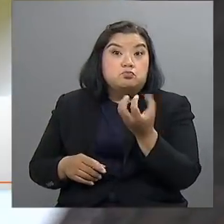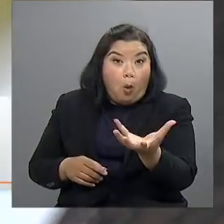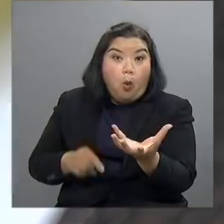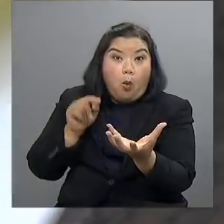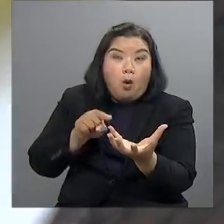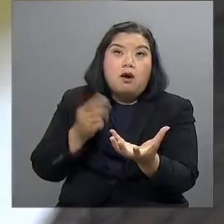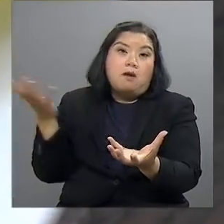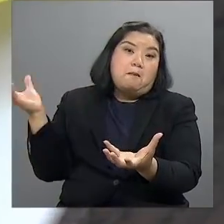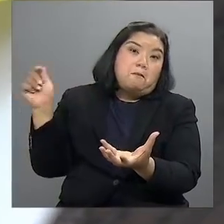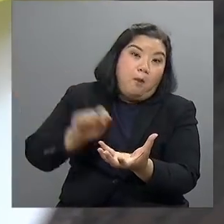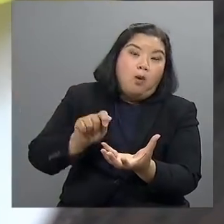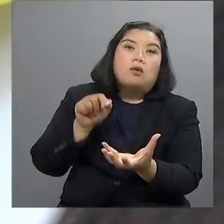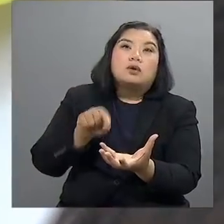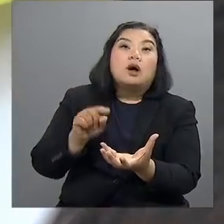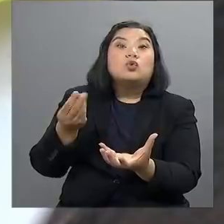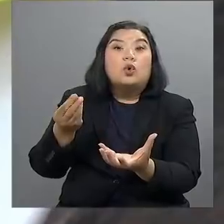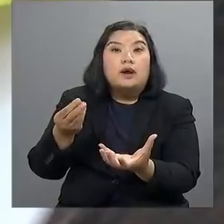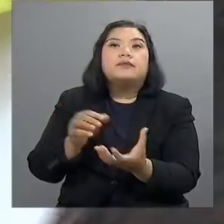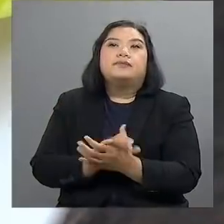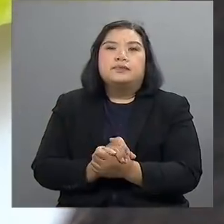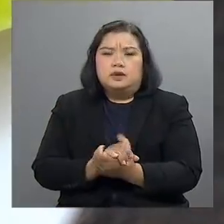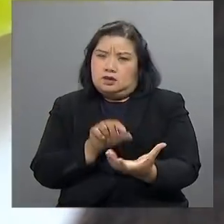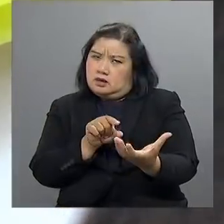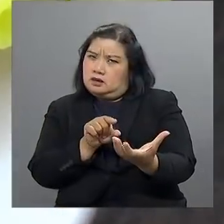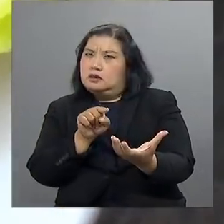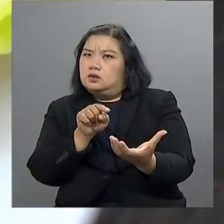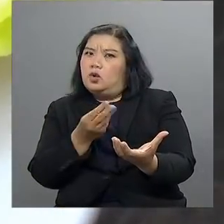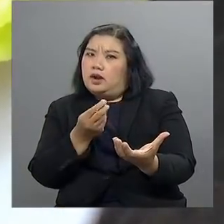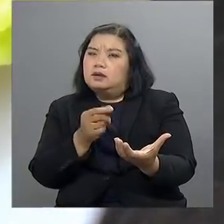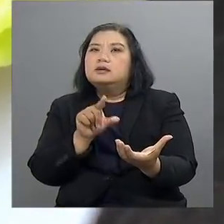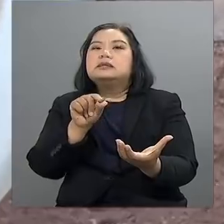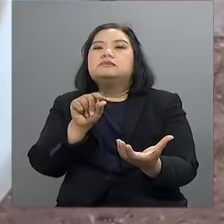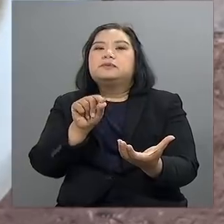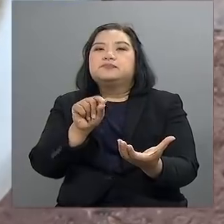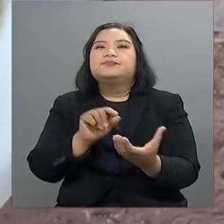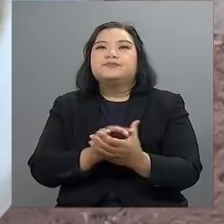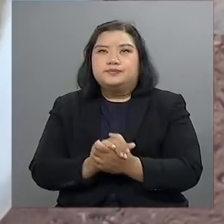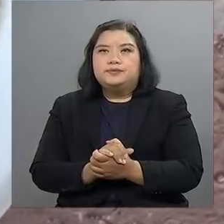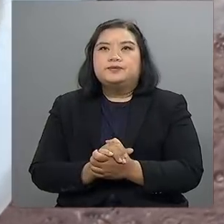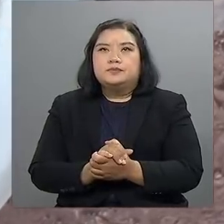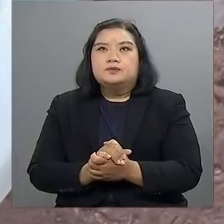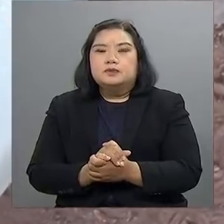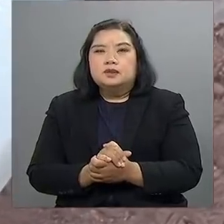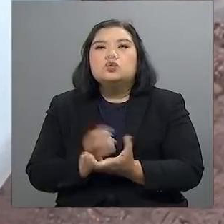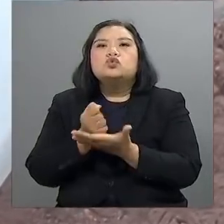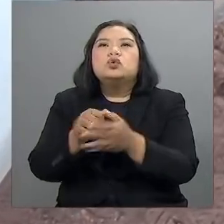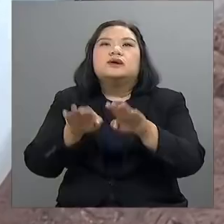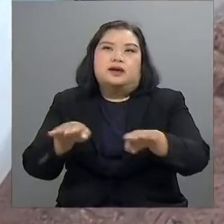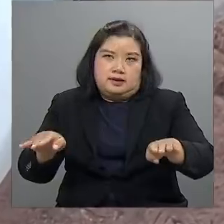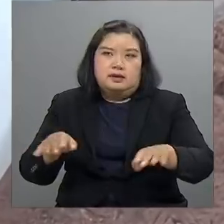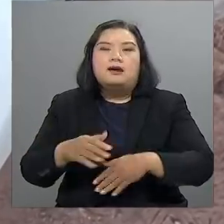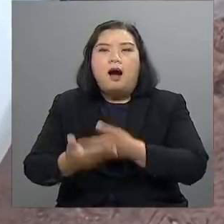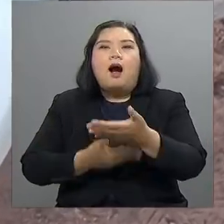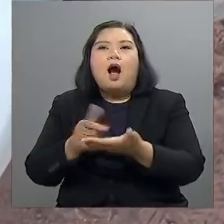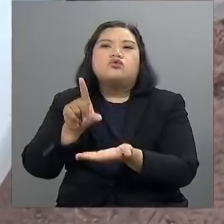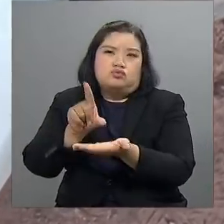งนะคะ ราคาน่ะน่าจะชามนี้แหละชามละ20บาทเพื่อเป็นการช่วยเหลือชาวบ้านอีกทาง ก็ไม่10ก็ยังไม่แ